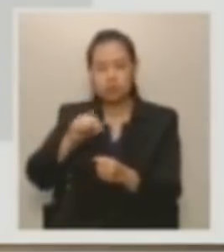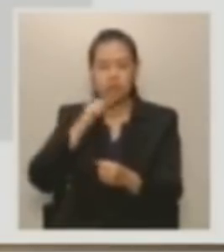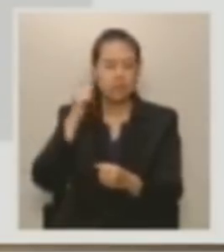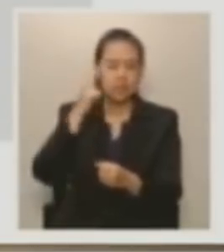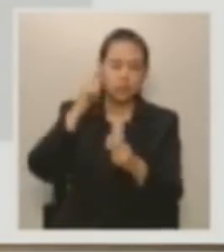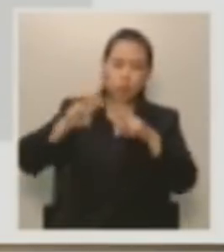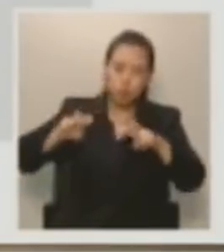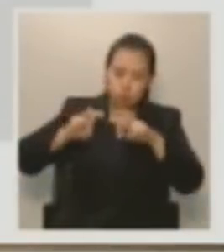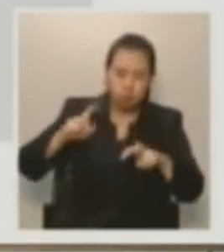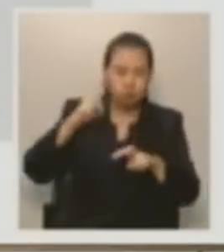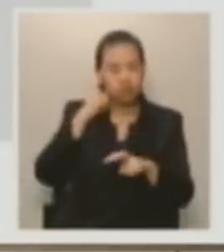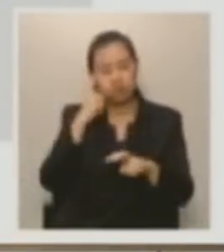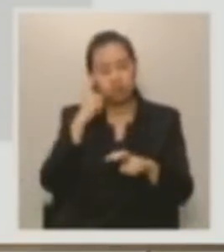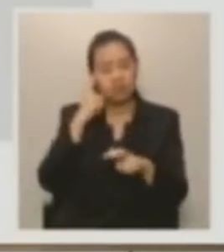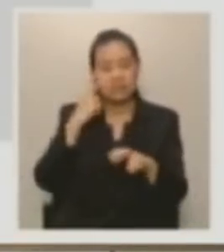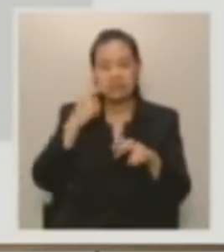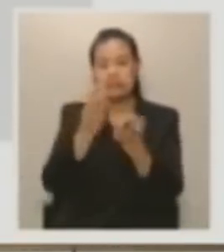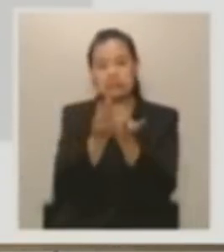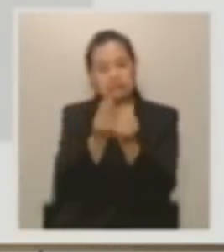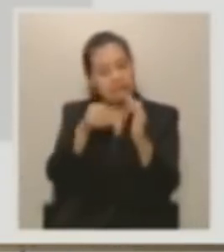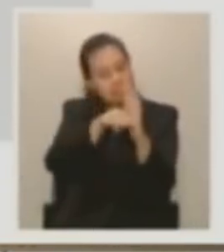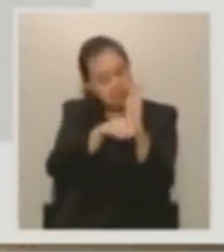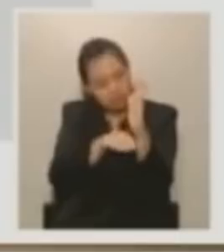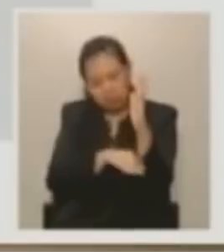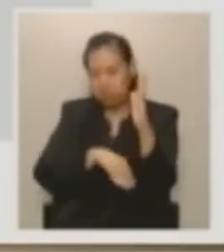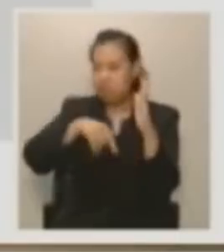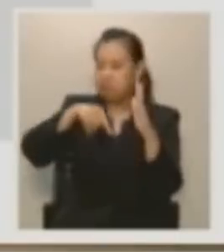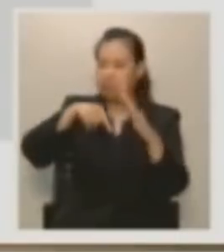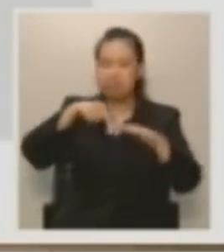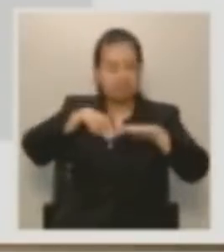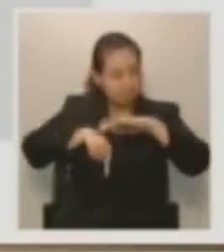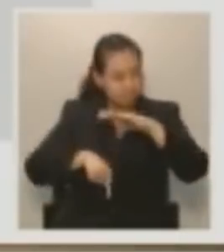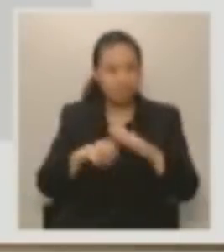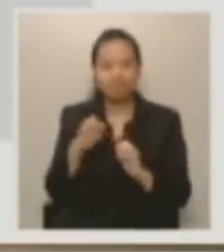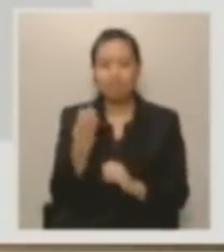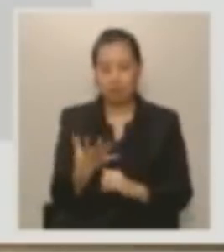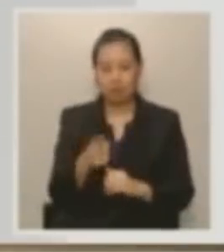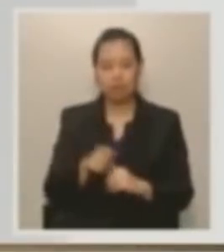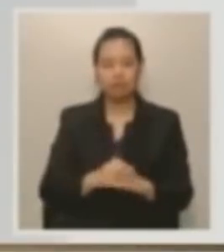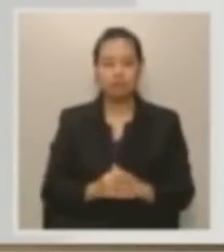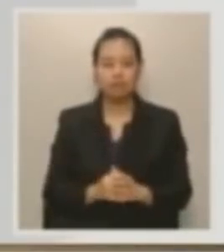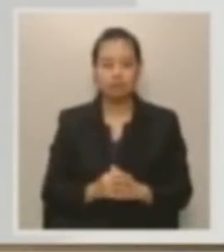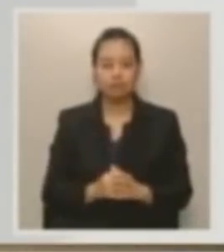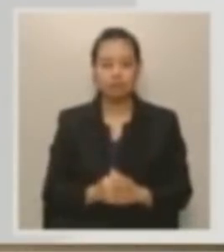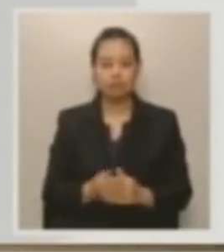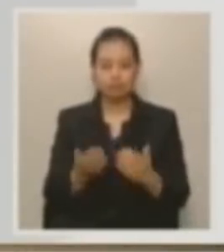ราะมีรายละเอียดเยอะเหลือเกินเชิญสไลด์ถัดไปค่ะ